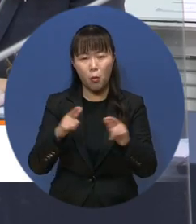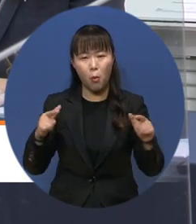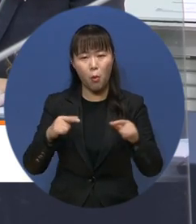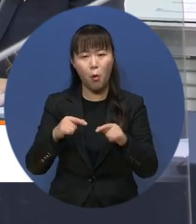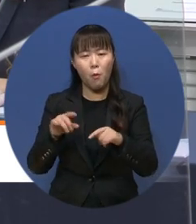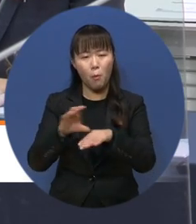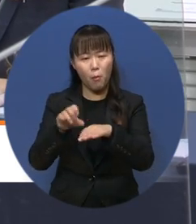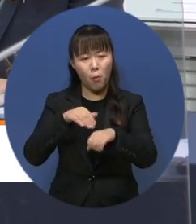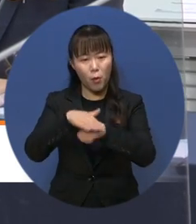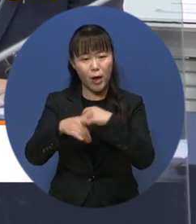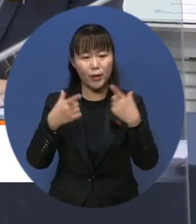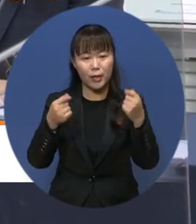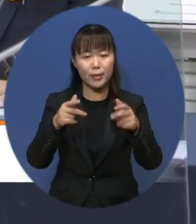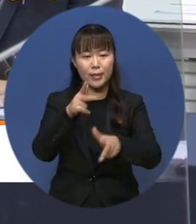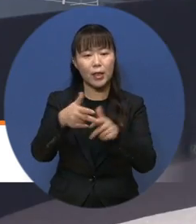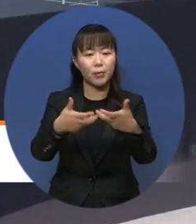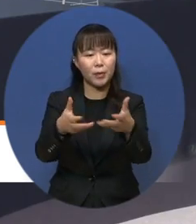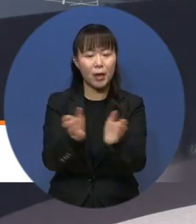공식 출범했습니다.